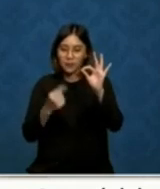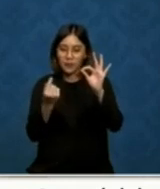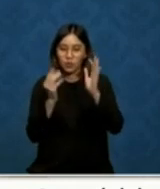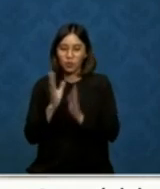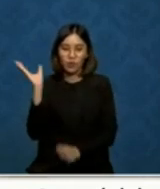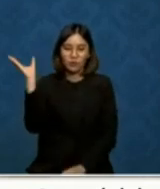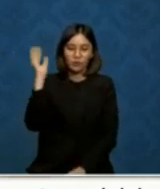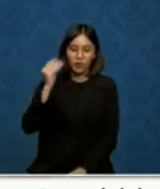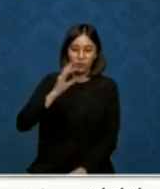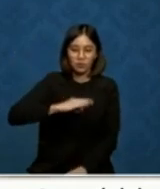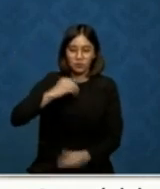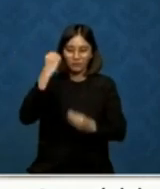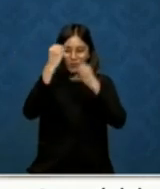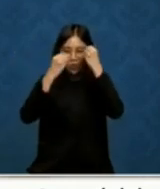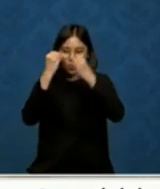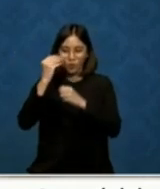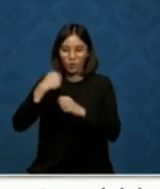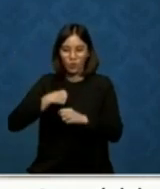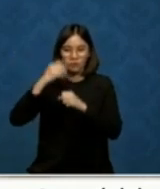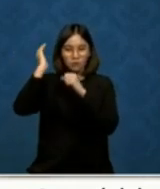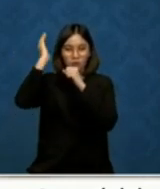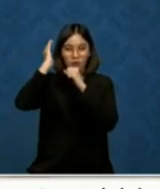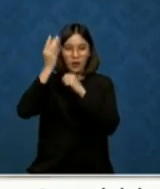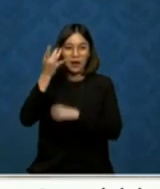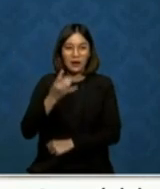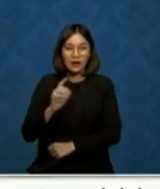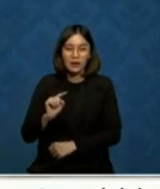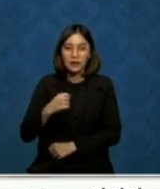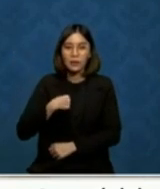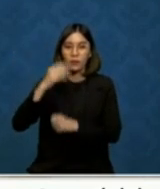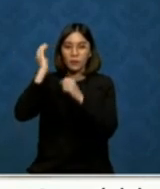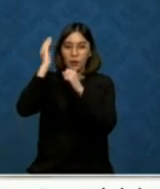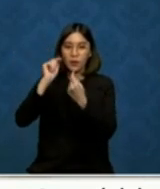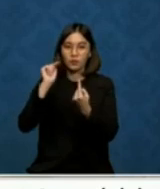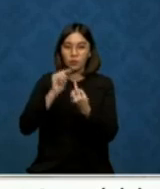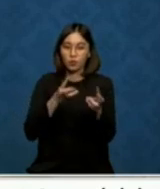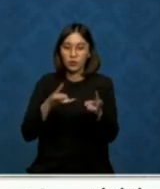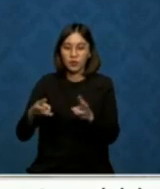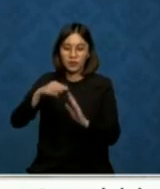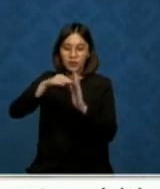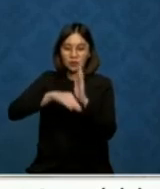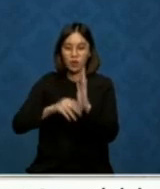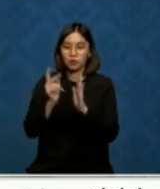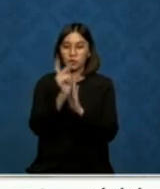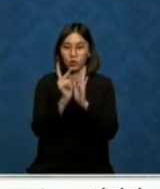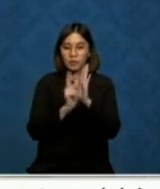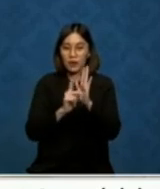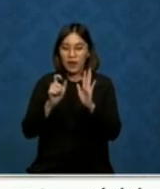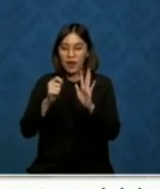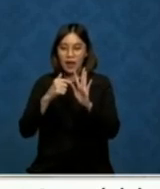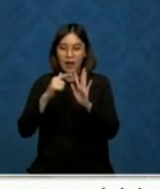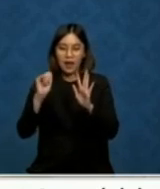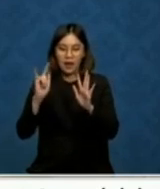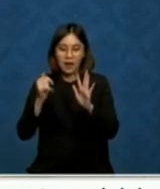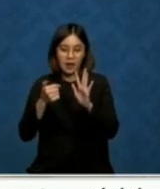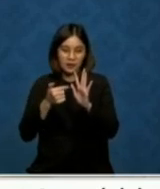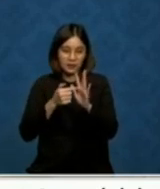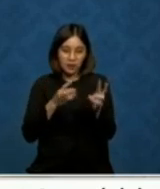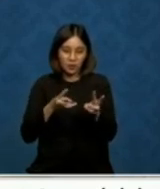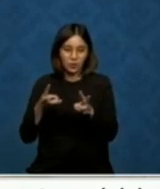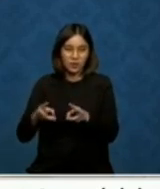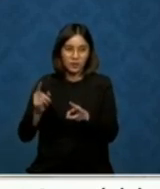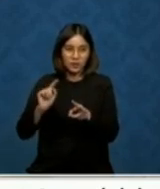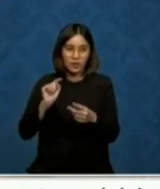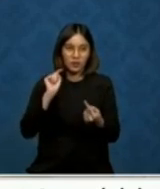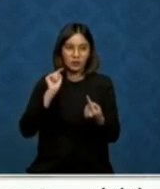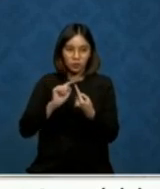ภิปรายก็คงงงว่าผมกำลังพูดอะไรผมกำลังพูดถึงกลไกทางกฎหมายอาญาที่เรียกว่าวิธีการ